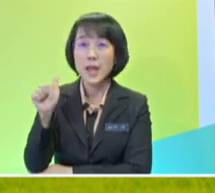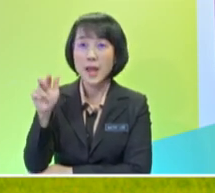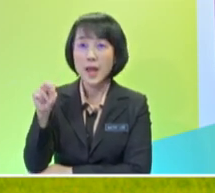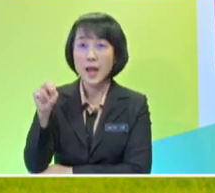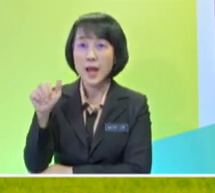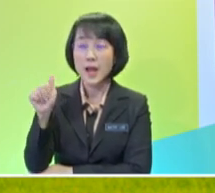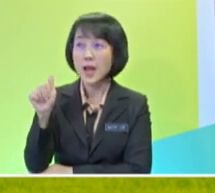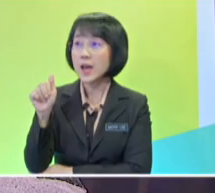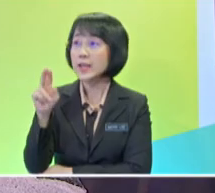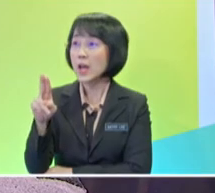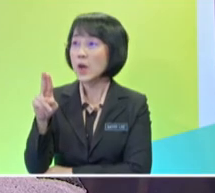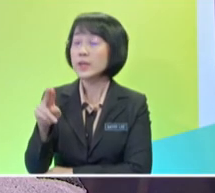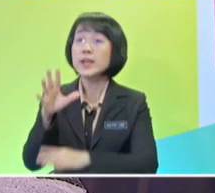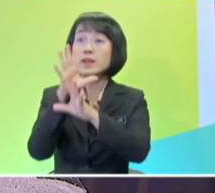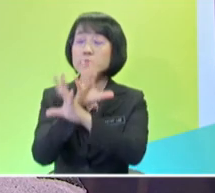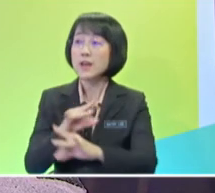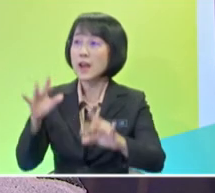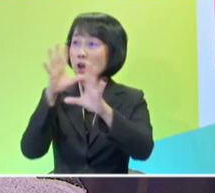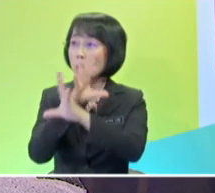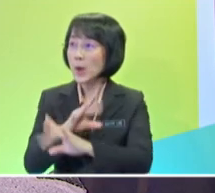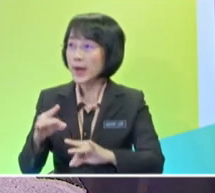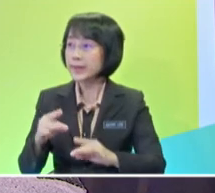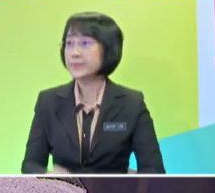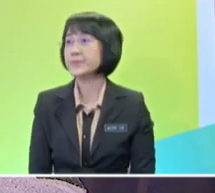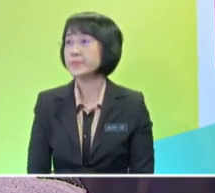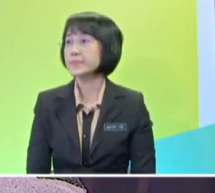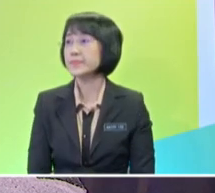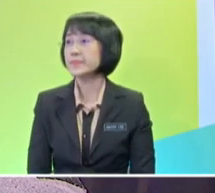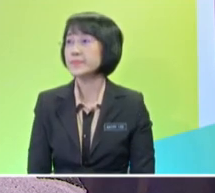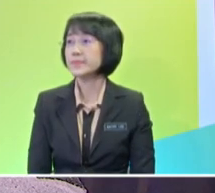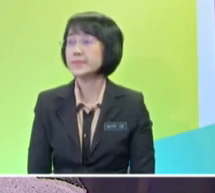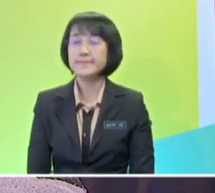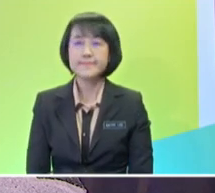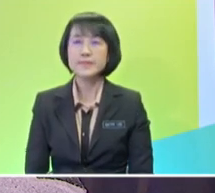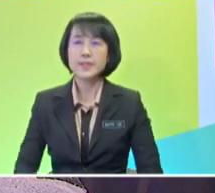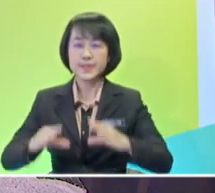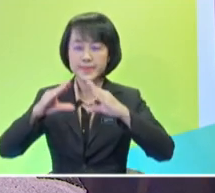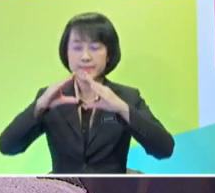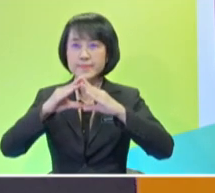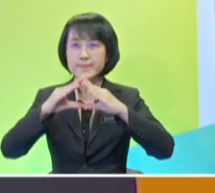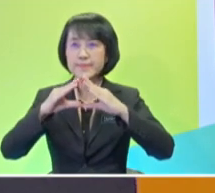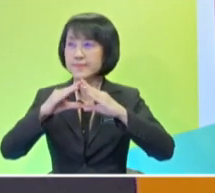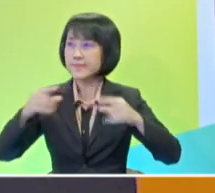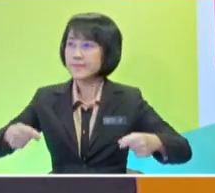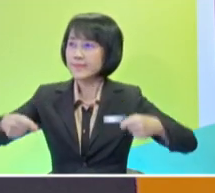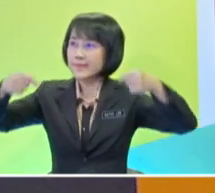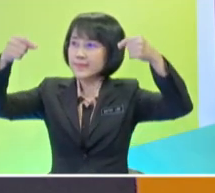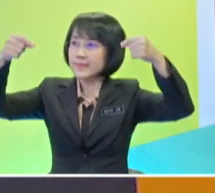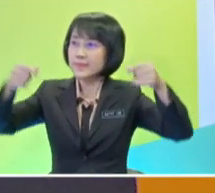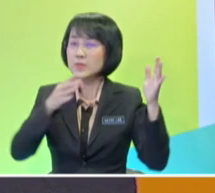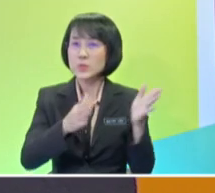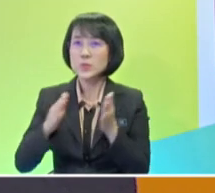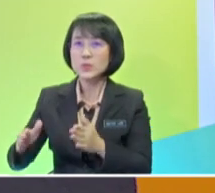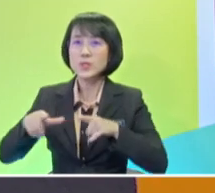Bone yang membentuk keramik dan bersusun kayu juga bertingkat-tingkat di sekeliling di bawah